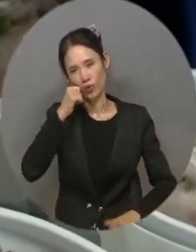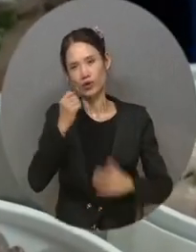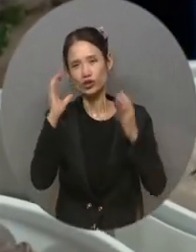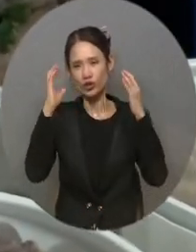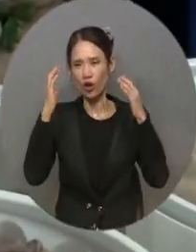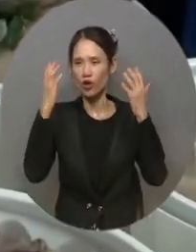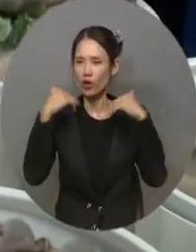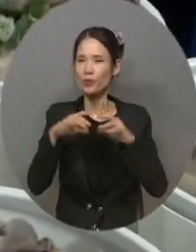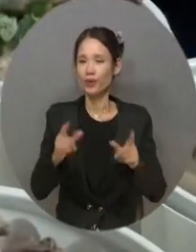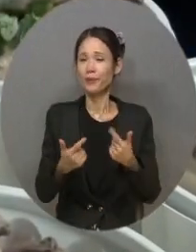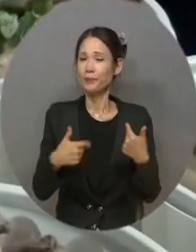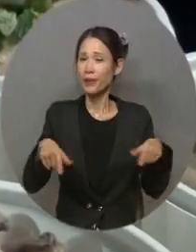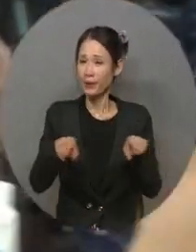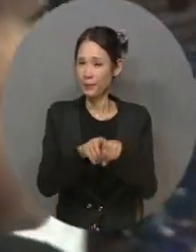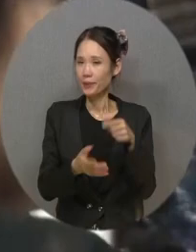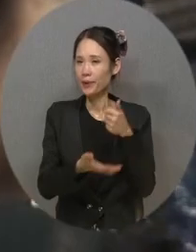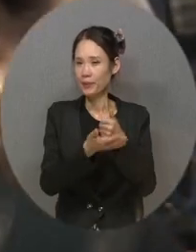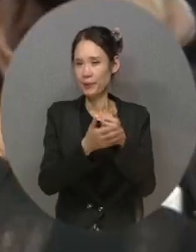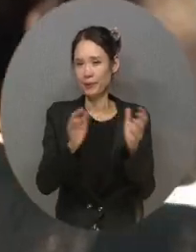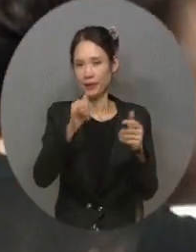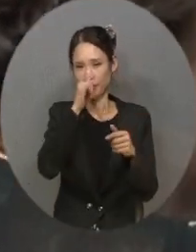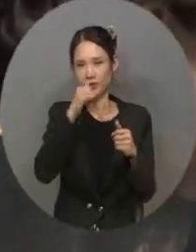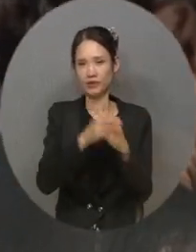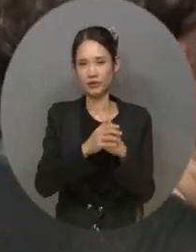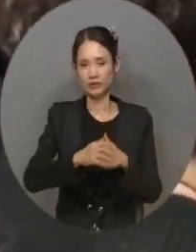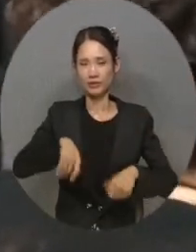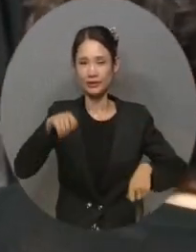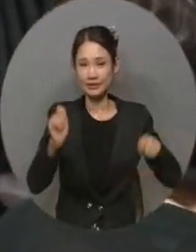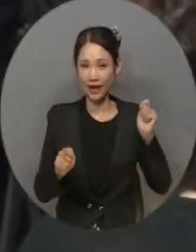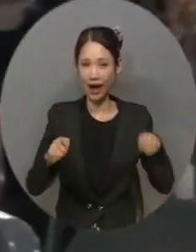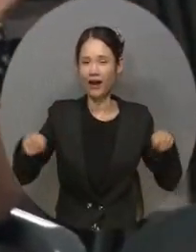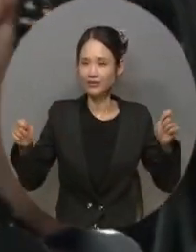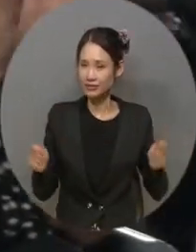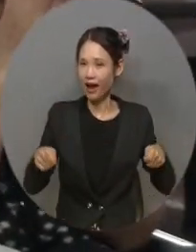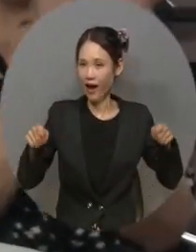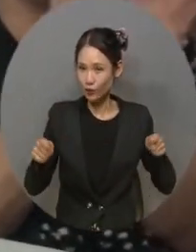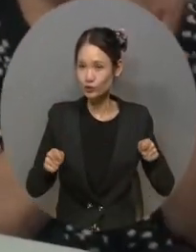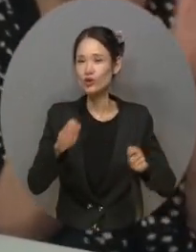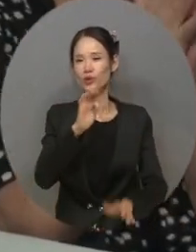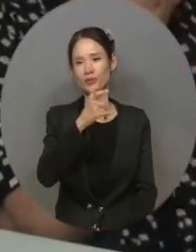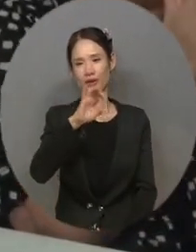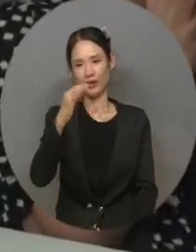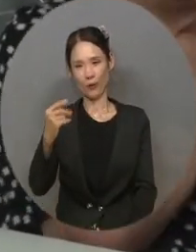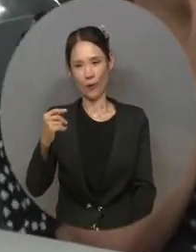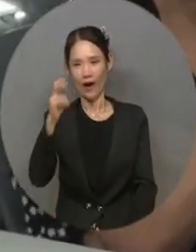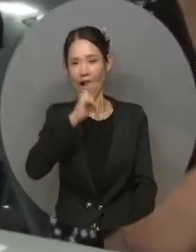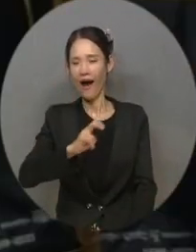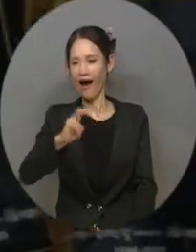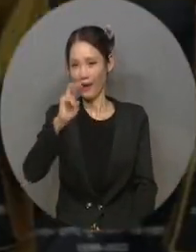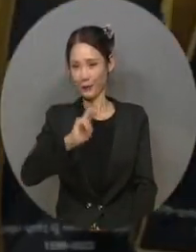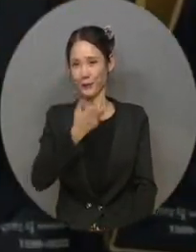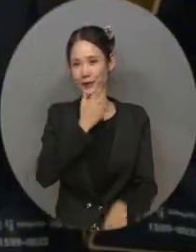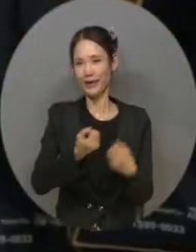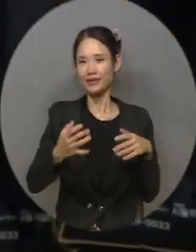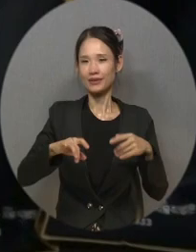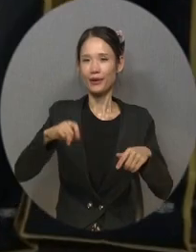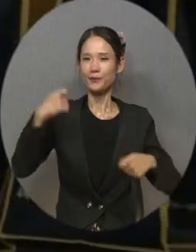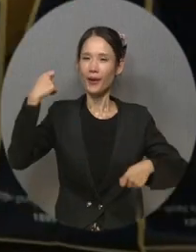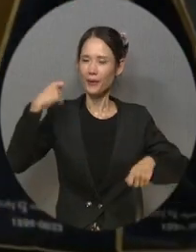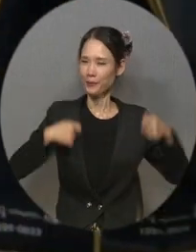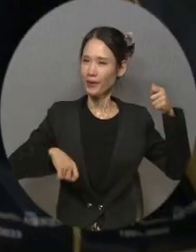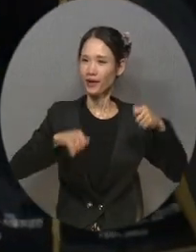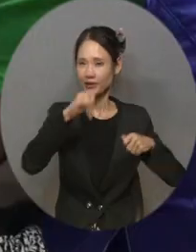응원했습니다. 맛있는 음식과 함께 장구, 민요, 가요가 어우러진 예술 공연으로 노인들의 어깨가